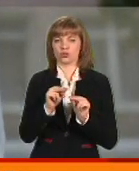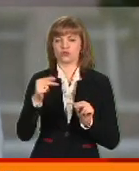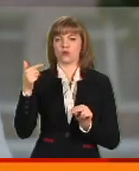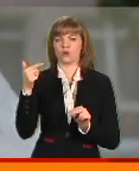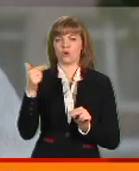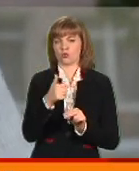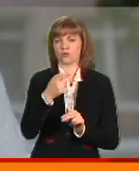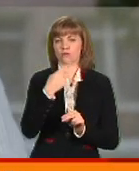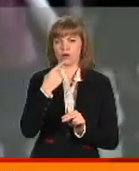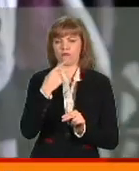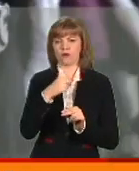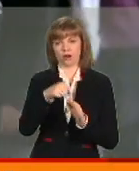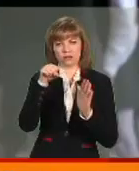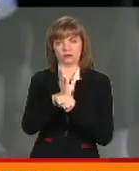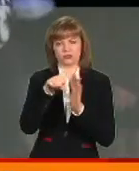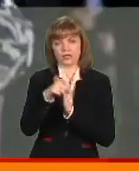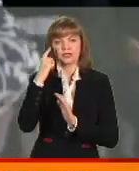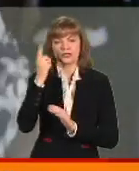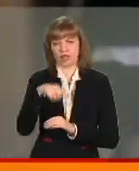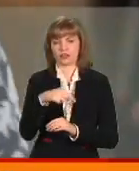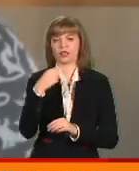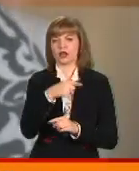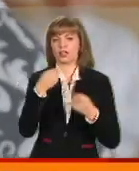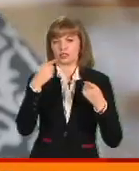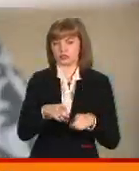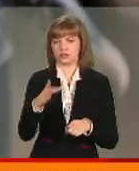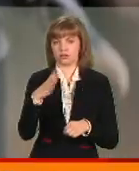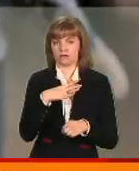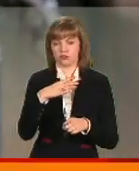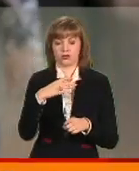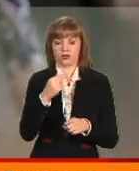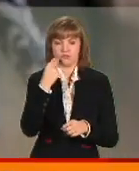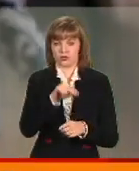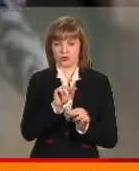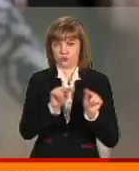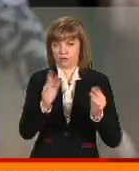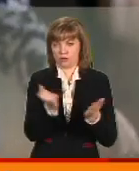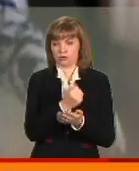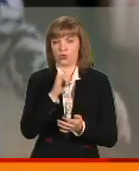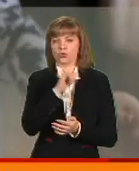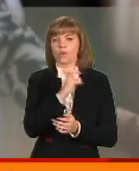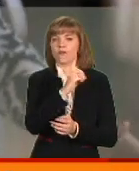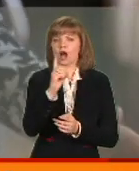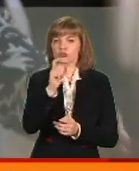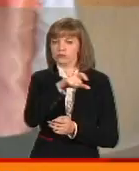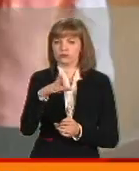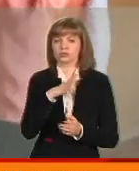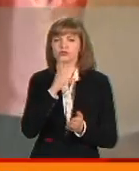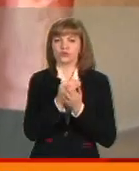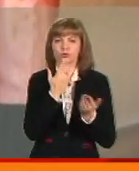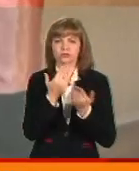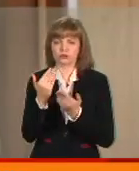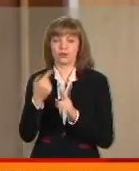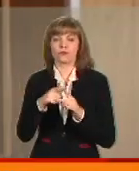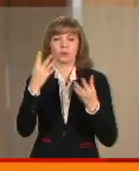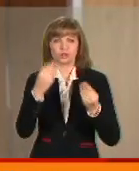говоря, вбивали знання, то у Ларисы Евгеньевны це дійсно була находка. У неї кожному ученику був собственний підхід. У нас